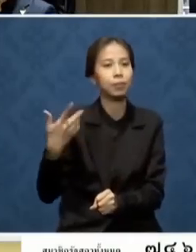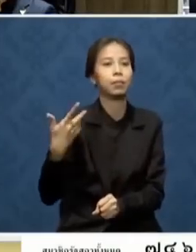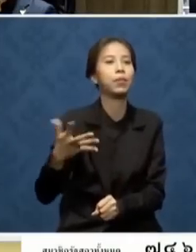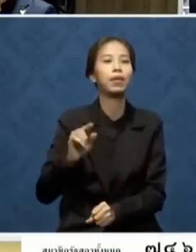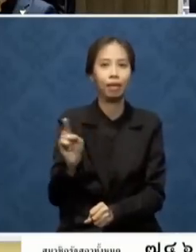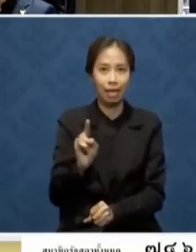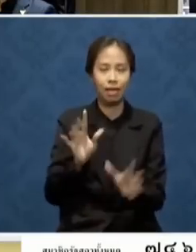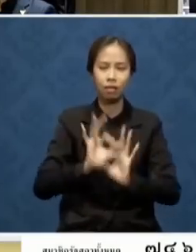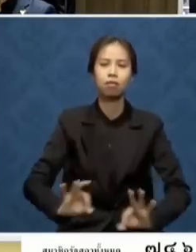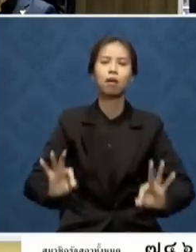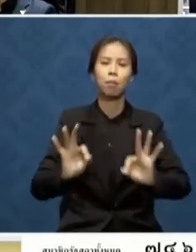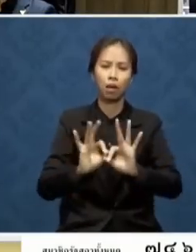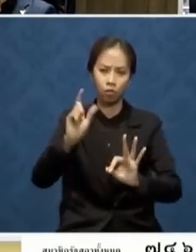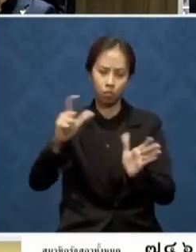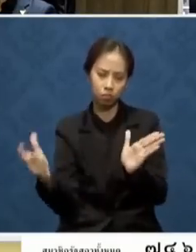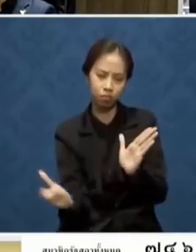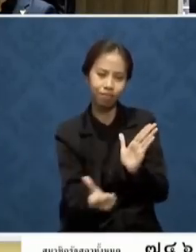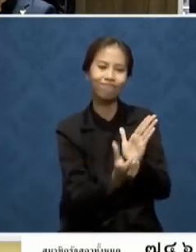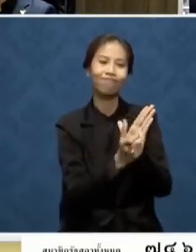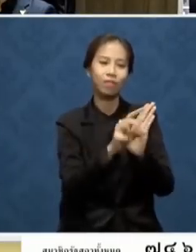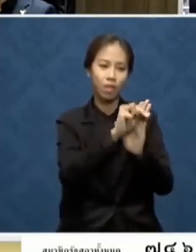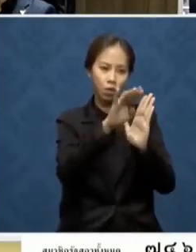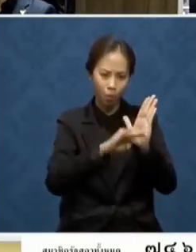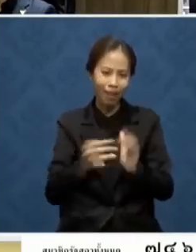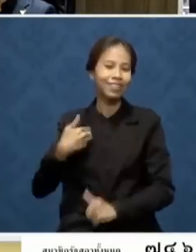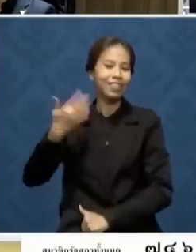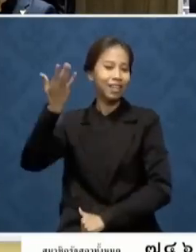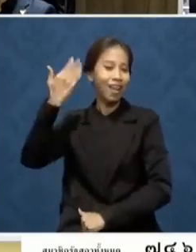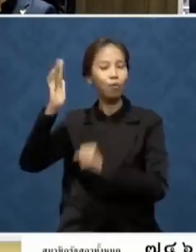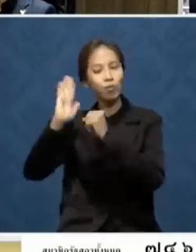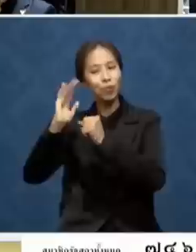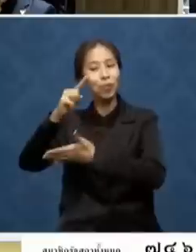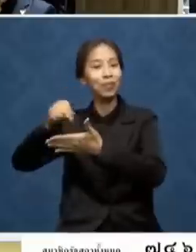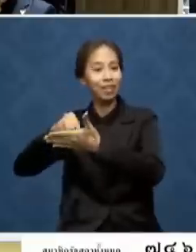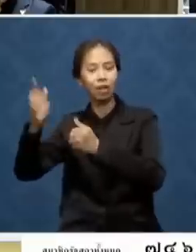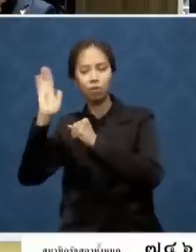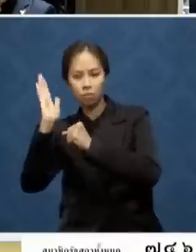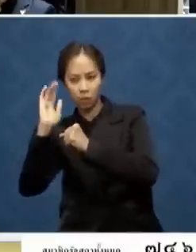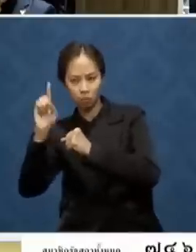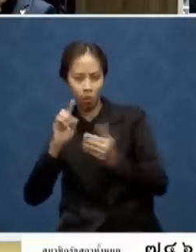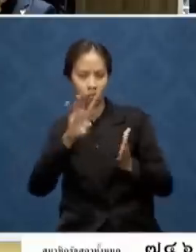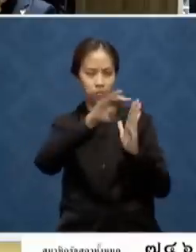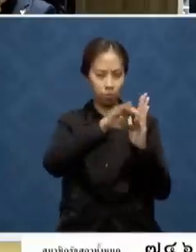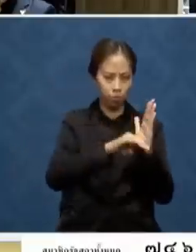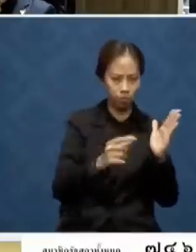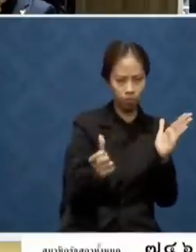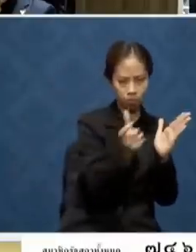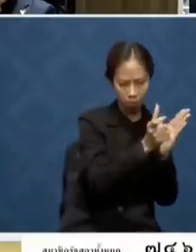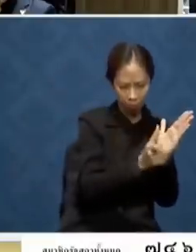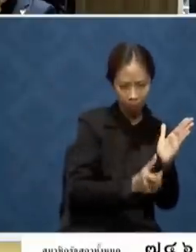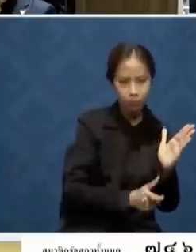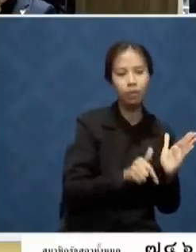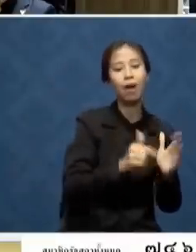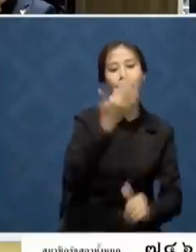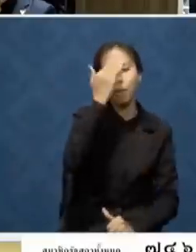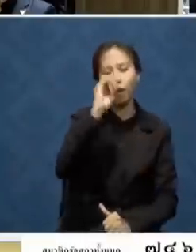สุดต้องบรรจุนโยบายที่ท่านได้หาเสียงไว้เพราะนั่นคือคำมั่นสัญญาที่มีไว้กับประชาชน